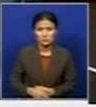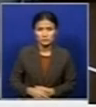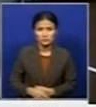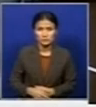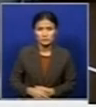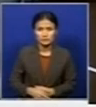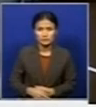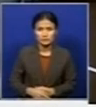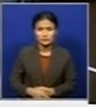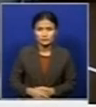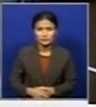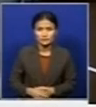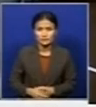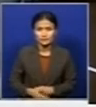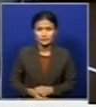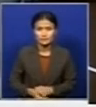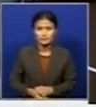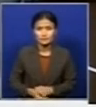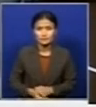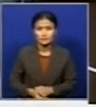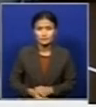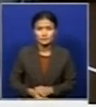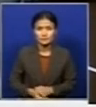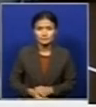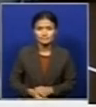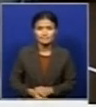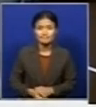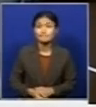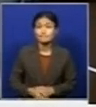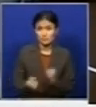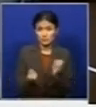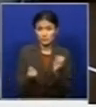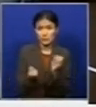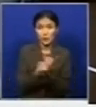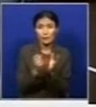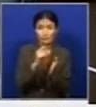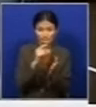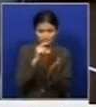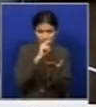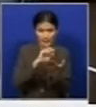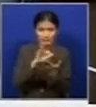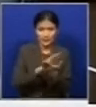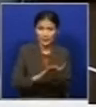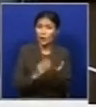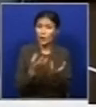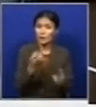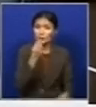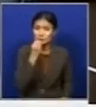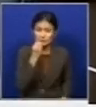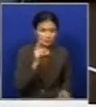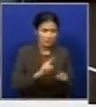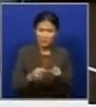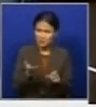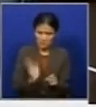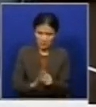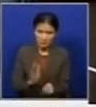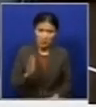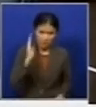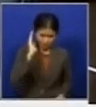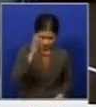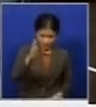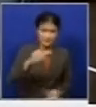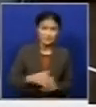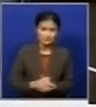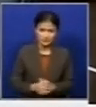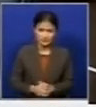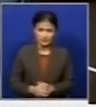ไทยและความมั่นคงทางอาหารของชาติในอนาคตได้แต่ท่าน